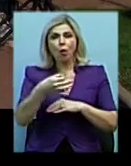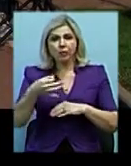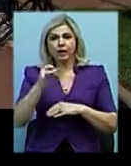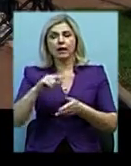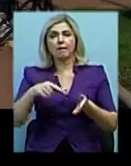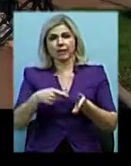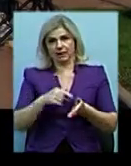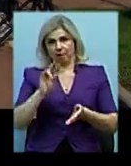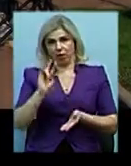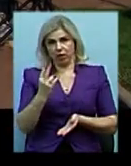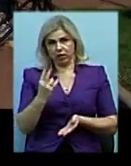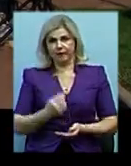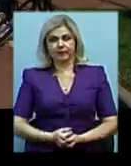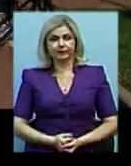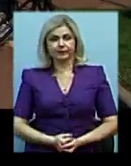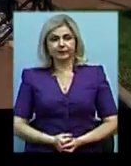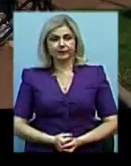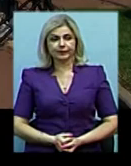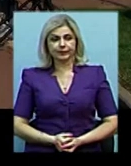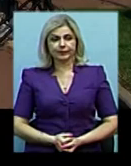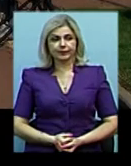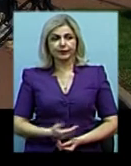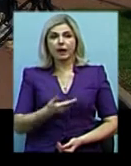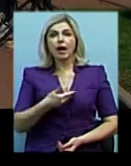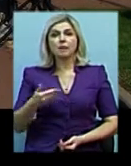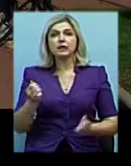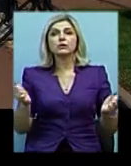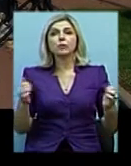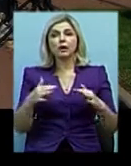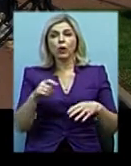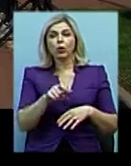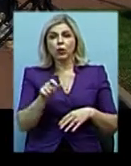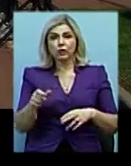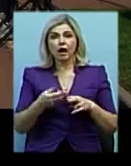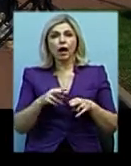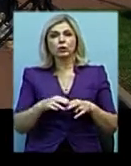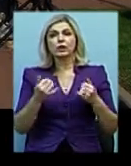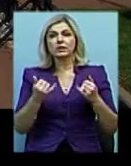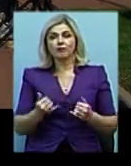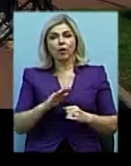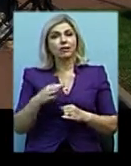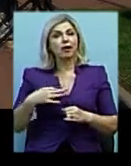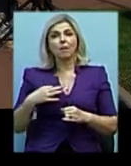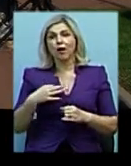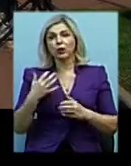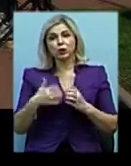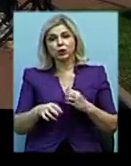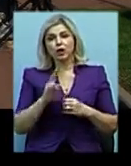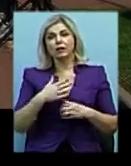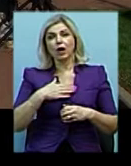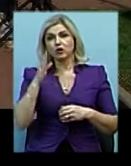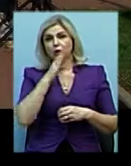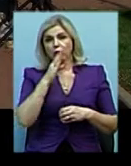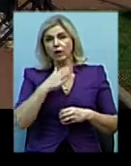міста Миколаєва. Ми збираємо людей, які сьогодні небайдужі до нашої долі,